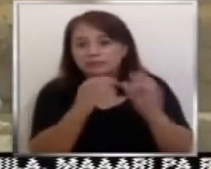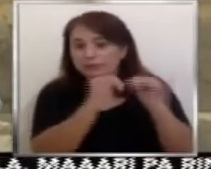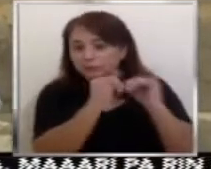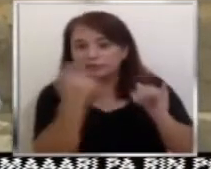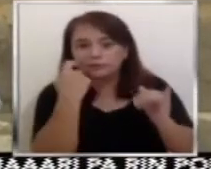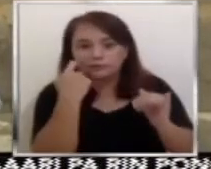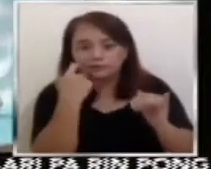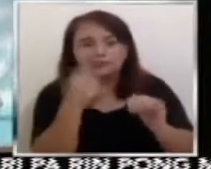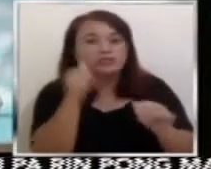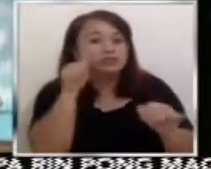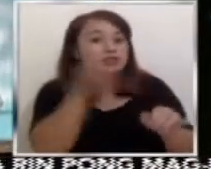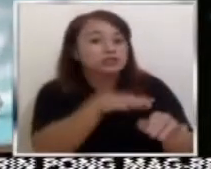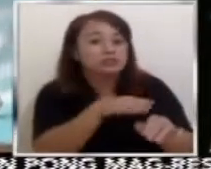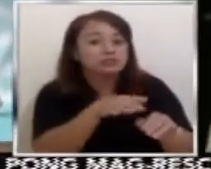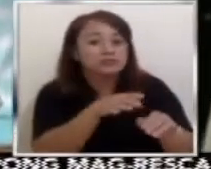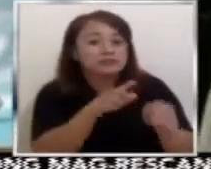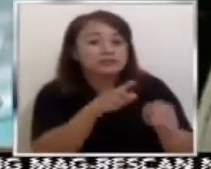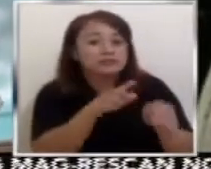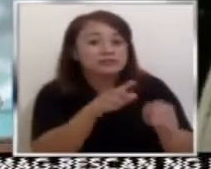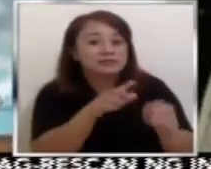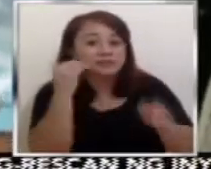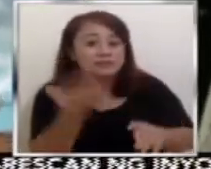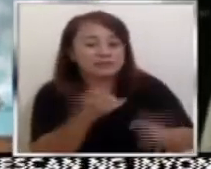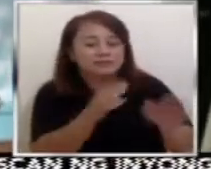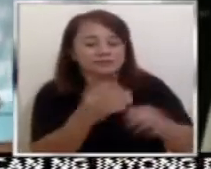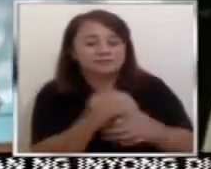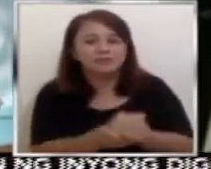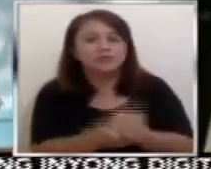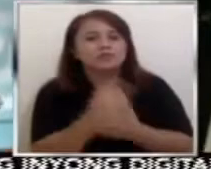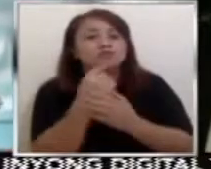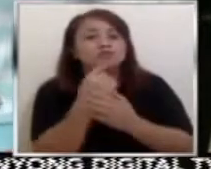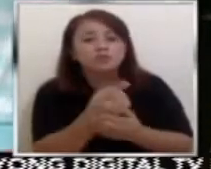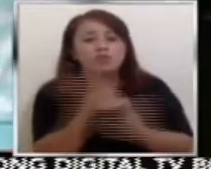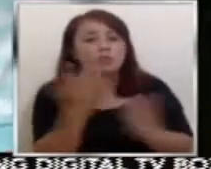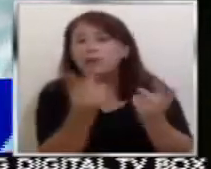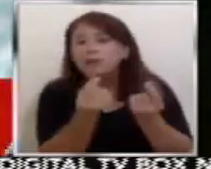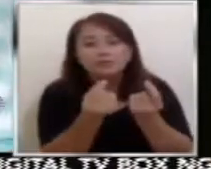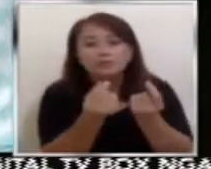Janet. Wala namang ginagawa yung kapatid ko.